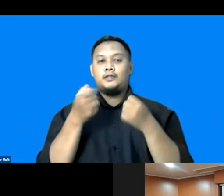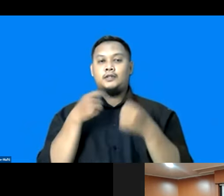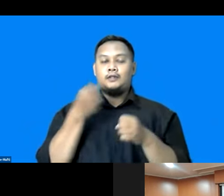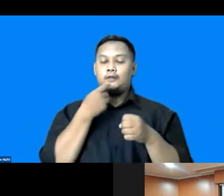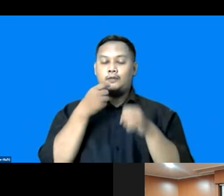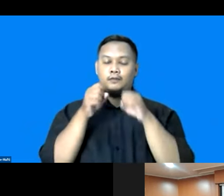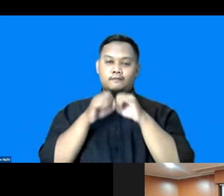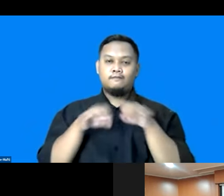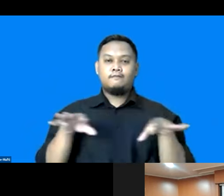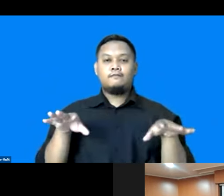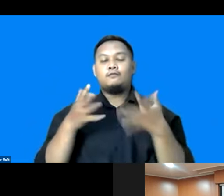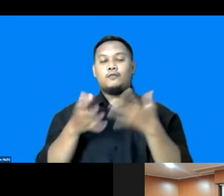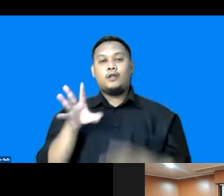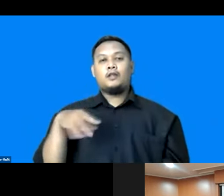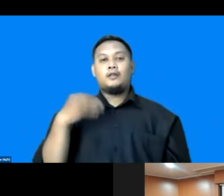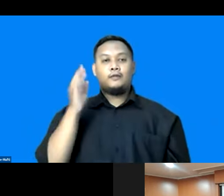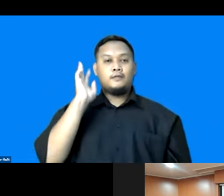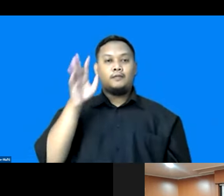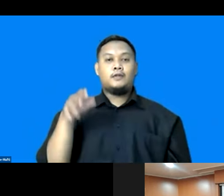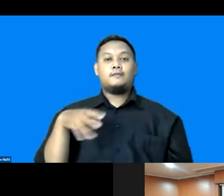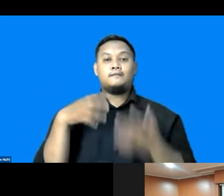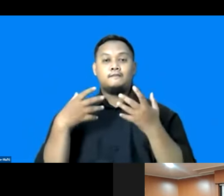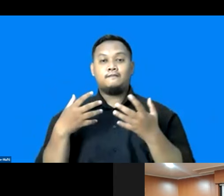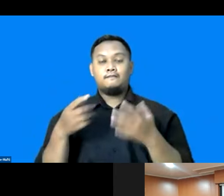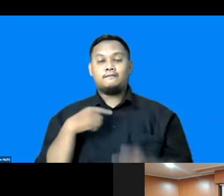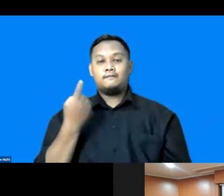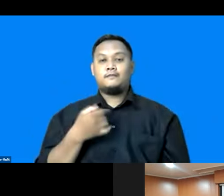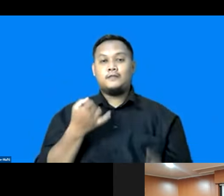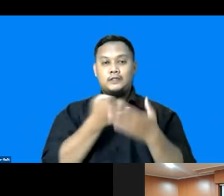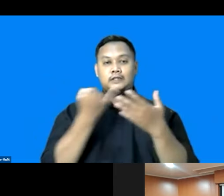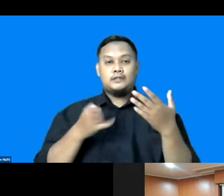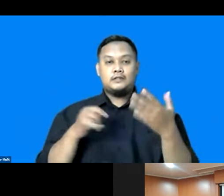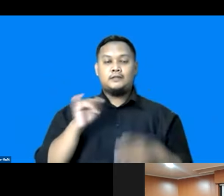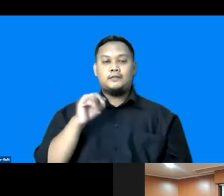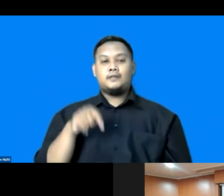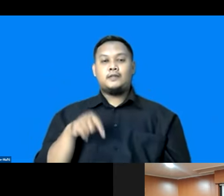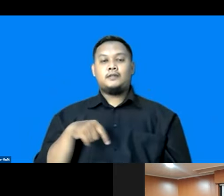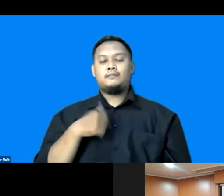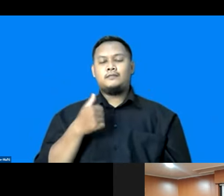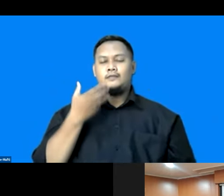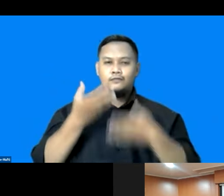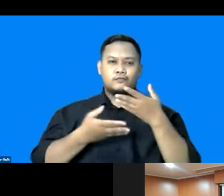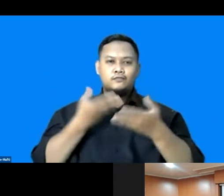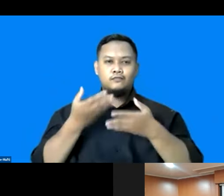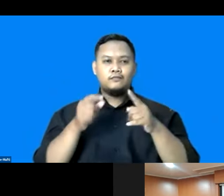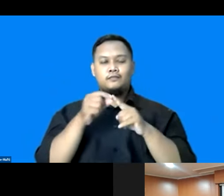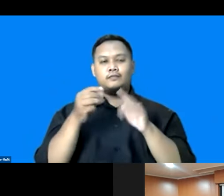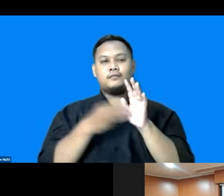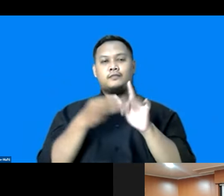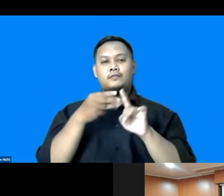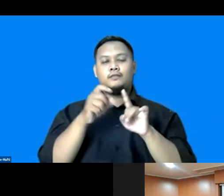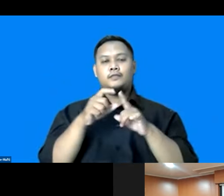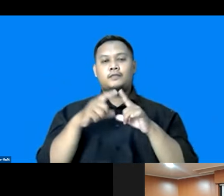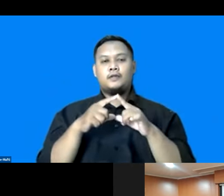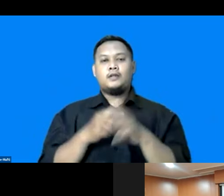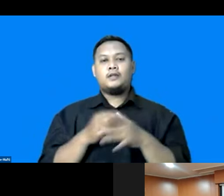tahun depan. Dan terakhir harapan kami adalah desain-desain seperti ini kami bisa sosialisasikan juga kepada Pemda dan sebagainya. Jadi mungkin